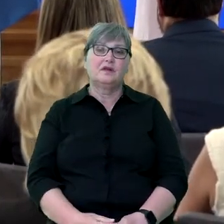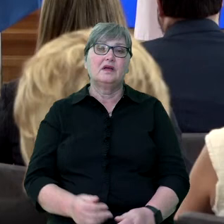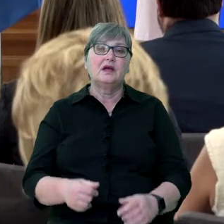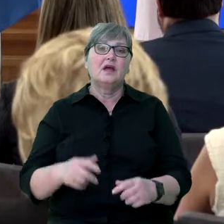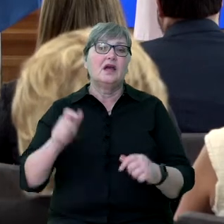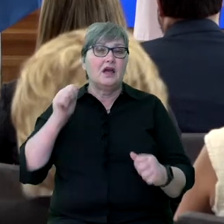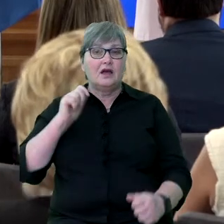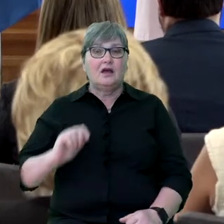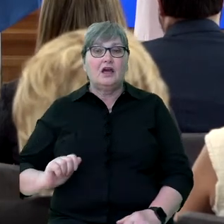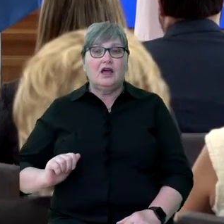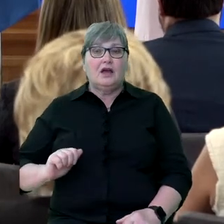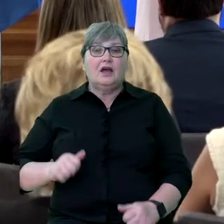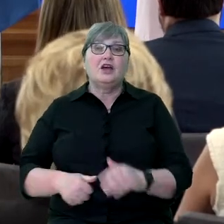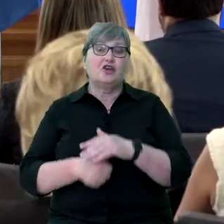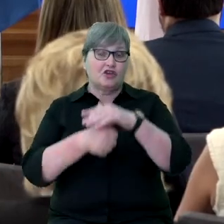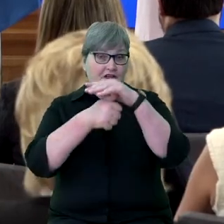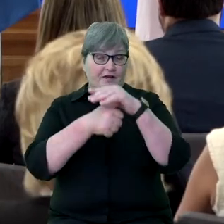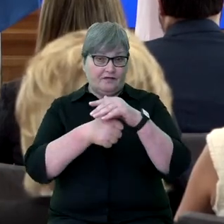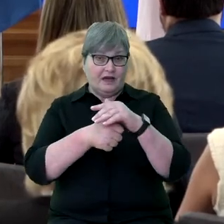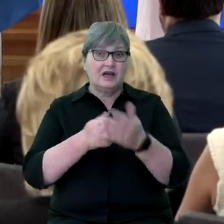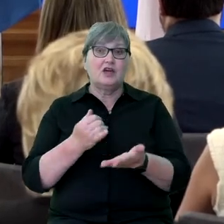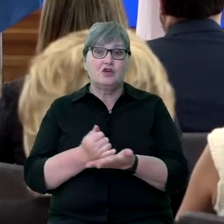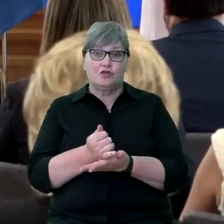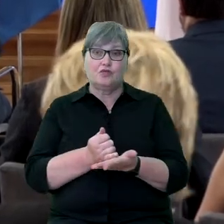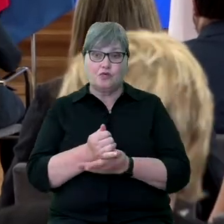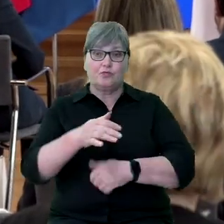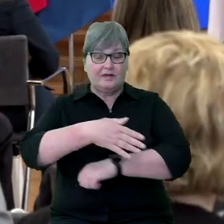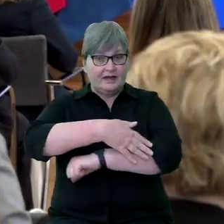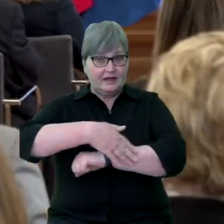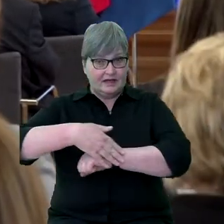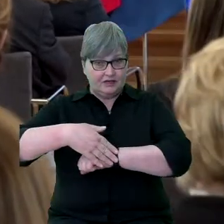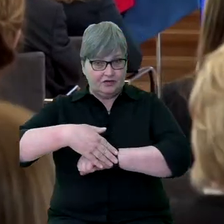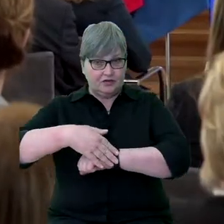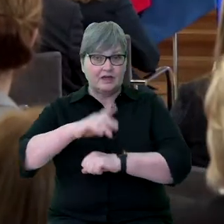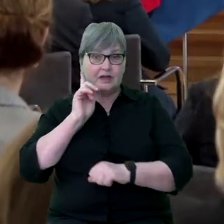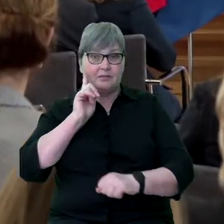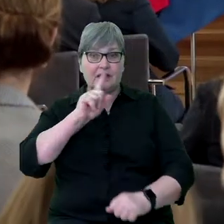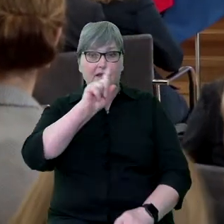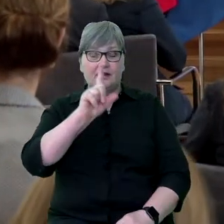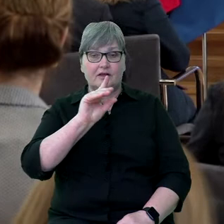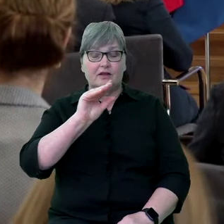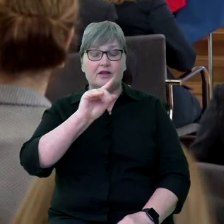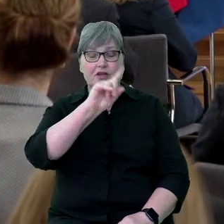Szefa służby zagranicznej, pana Arkadego Rzegockiego.